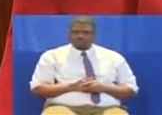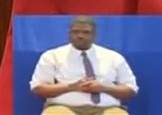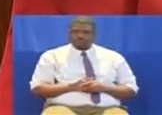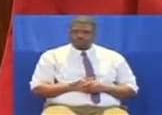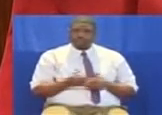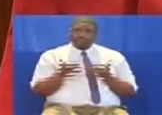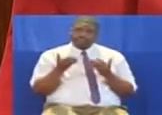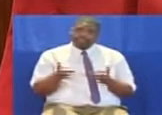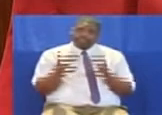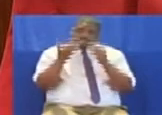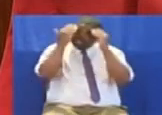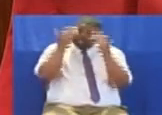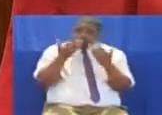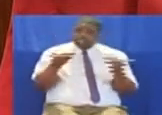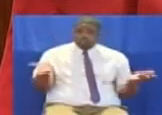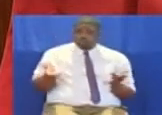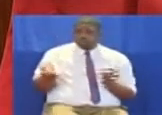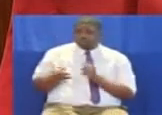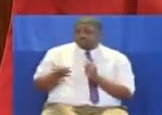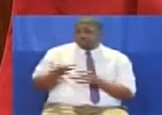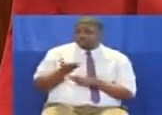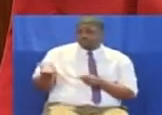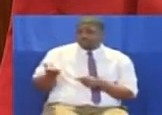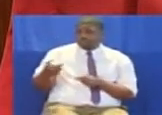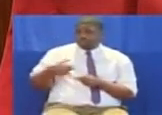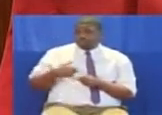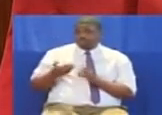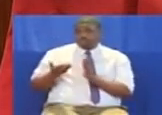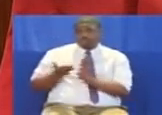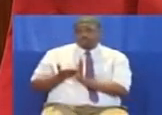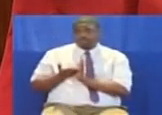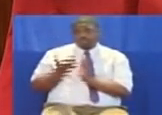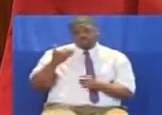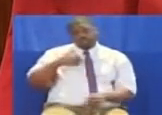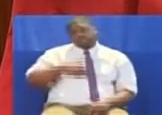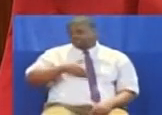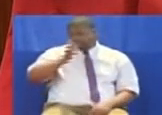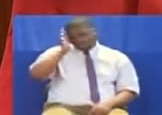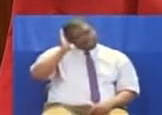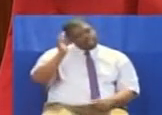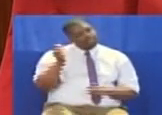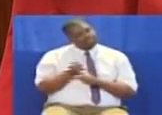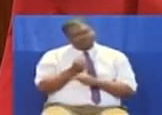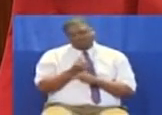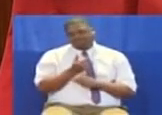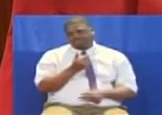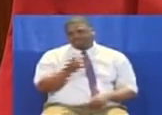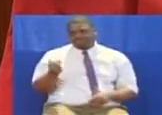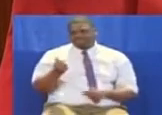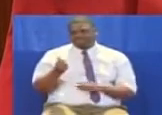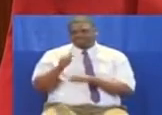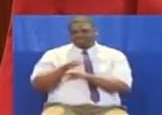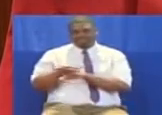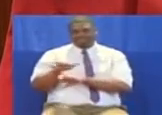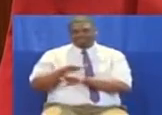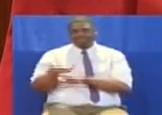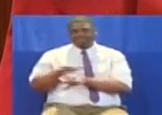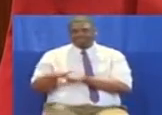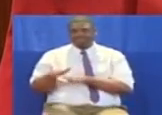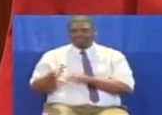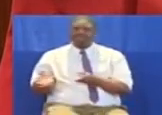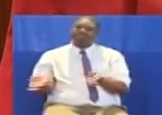Sasa sijui hayo mengine. Mimi naomba, nadhani serikali ifanye tu, tupewe maelezo ya Mheshimiwa. Taarifa.